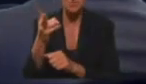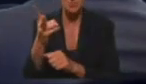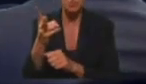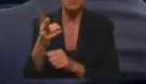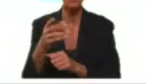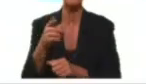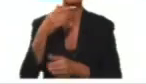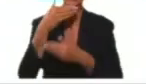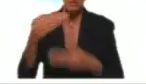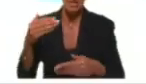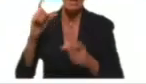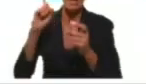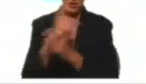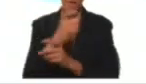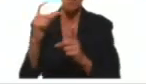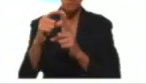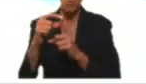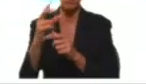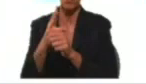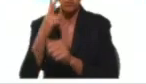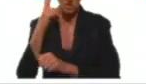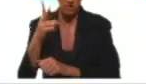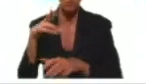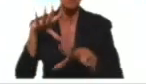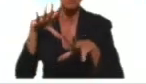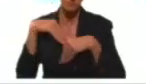No i dzięki temu nie trzeba tutaj